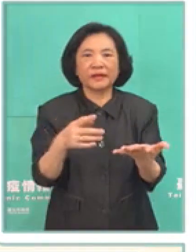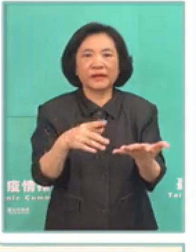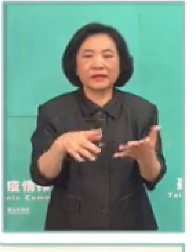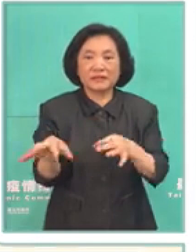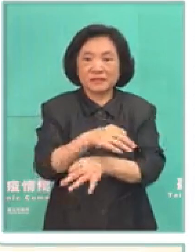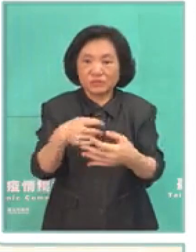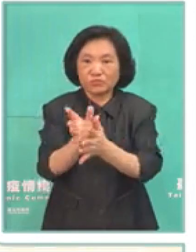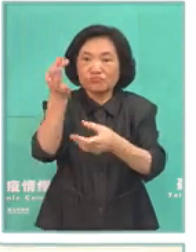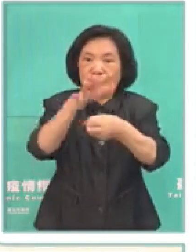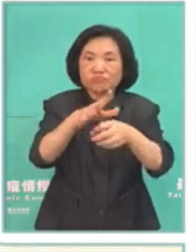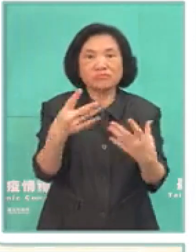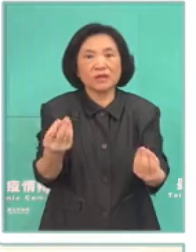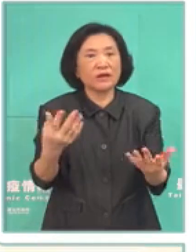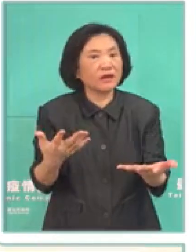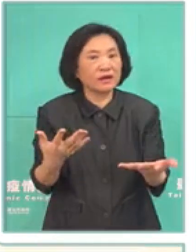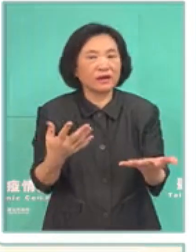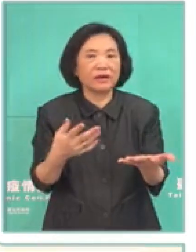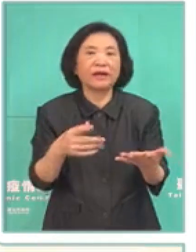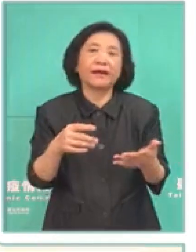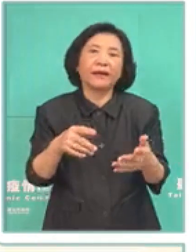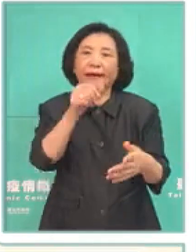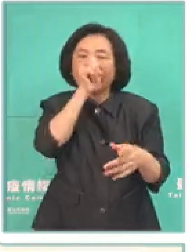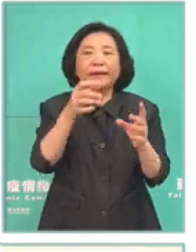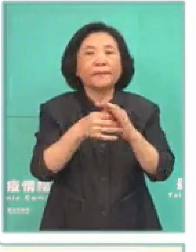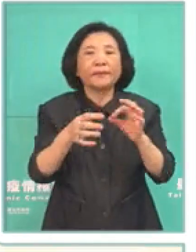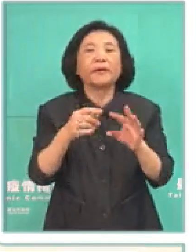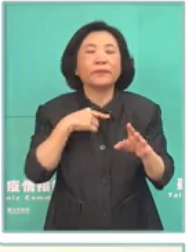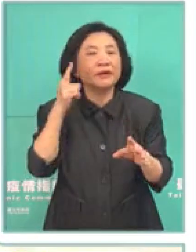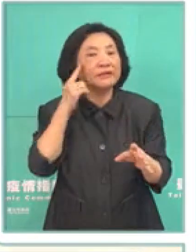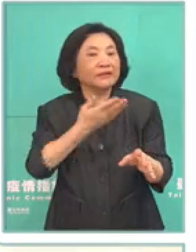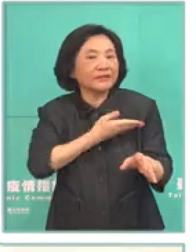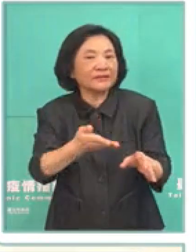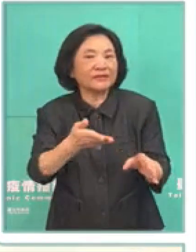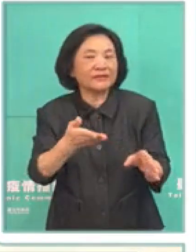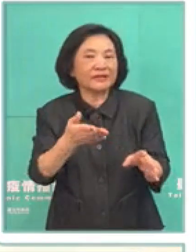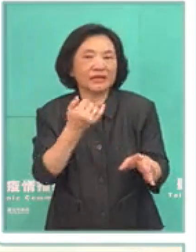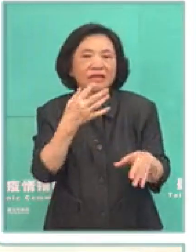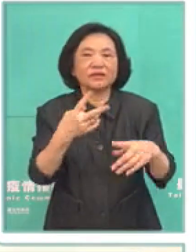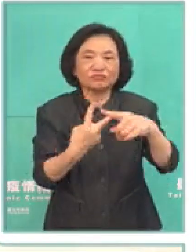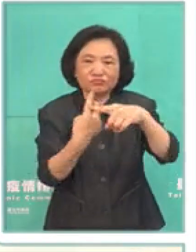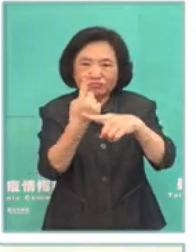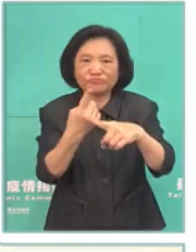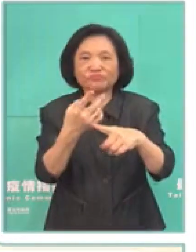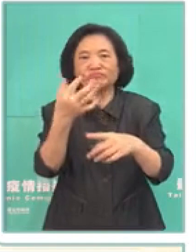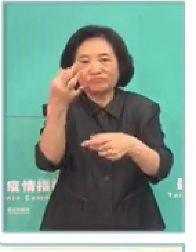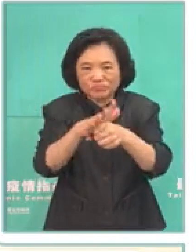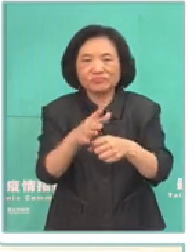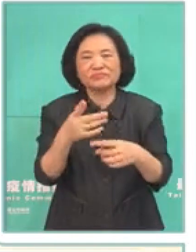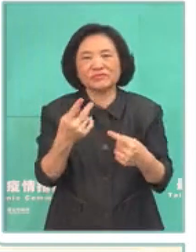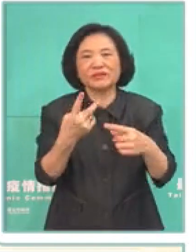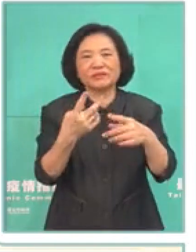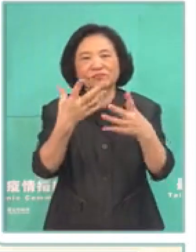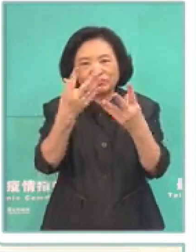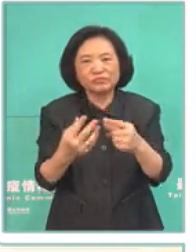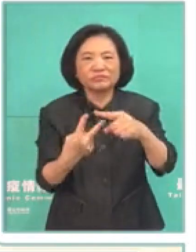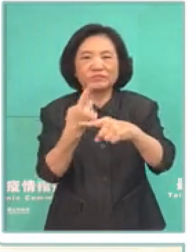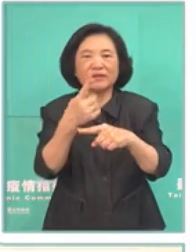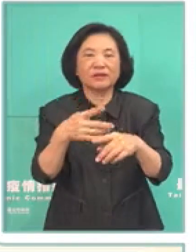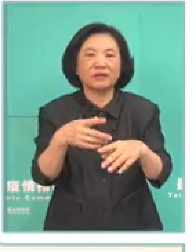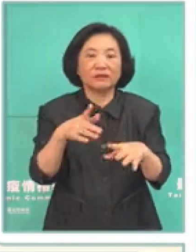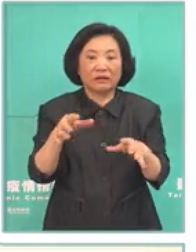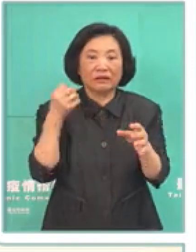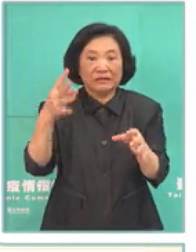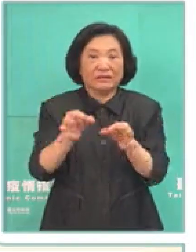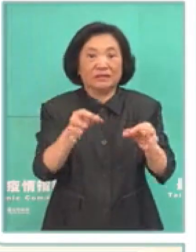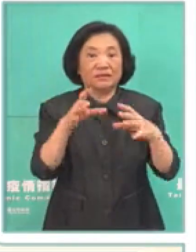经济部的这种范围，怎么办？答案是我们就至少我们还是减半呢，花给他哦，因为是新开的商店，